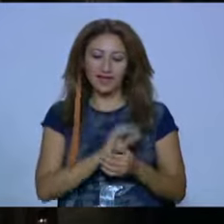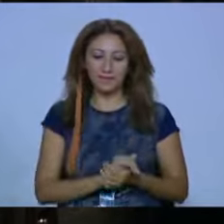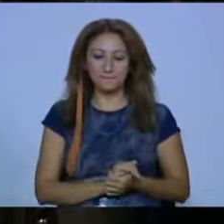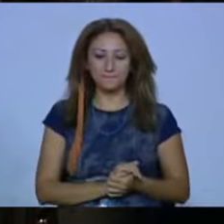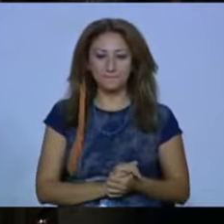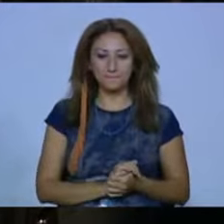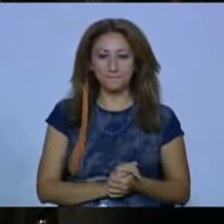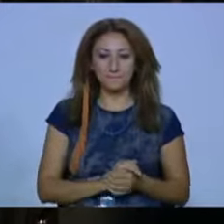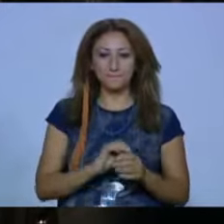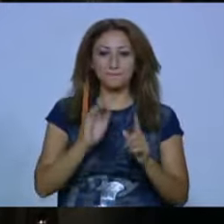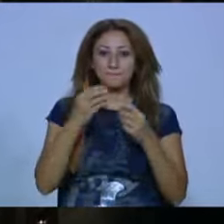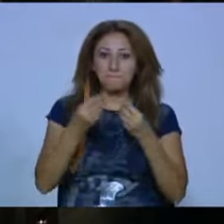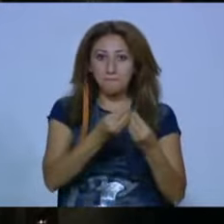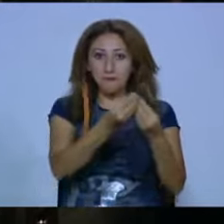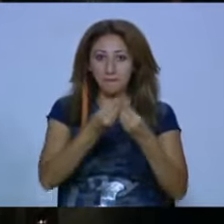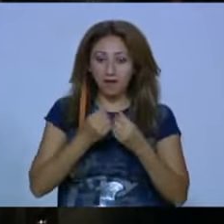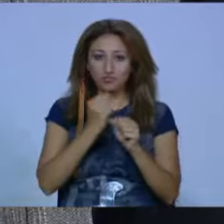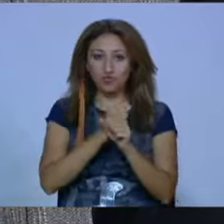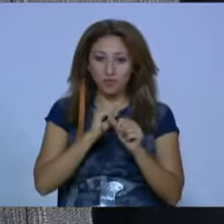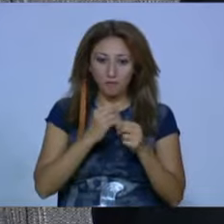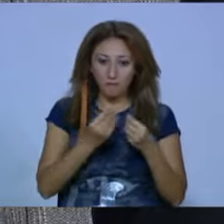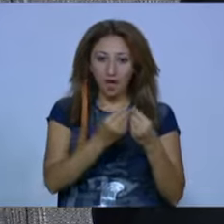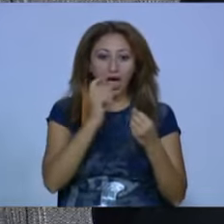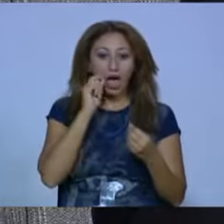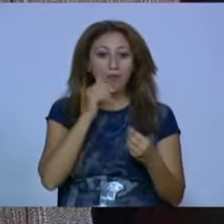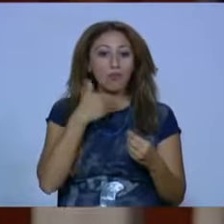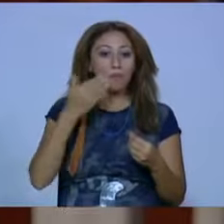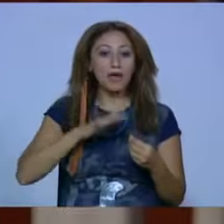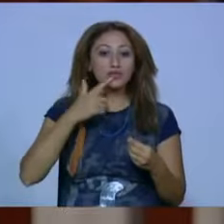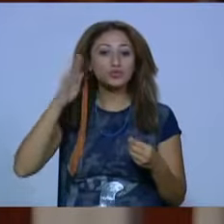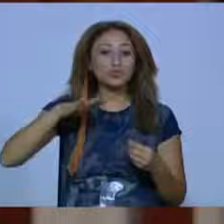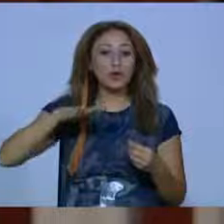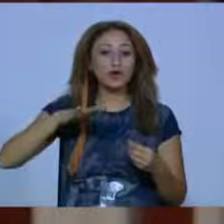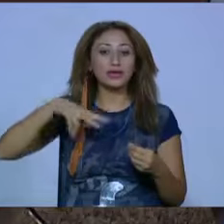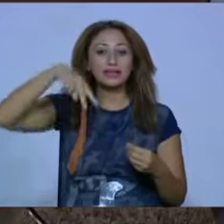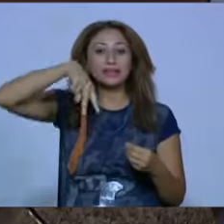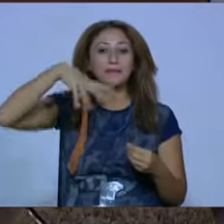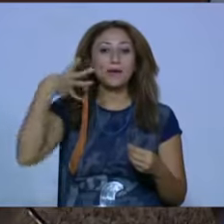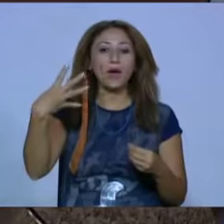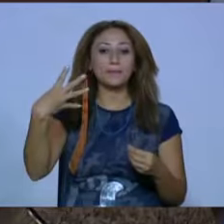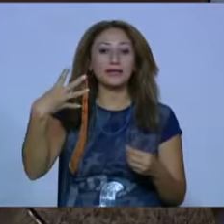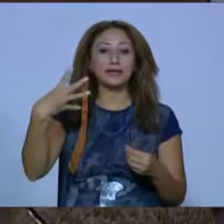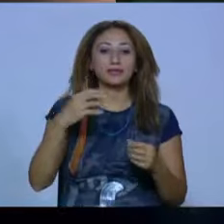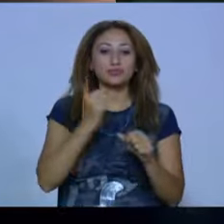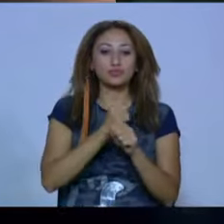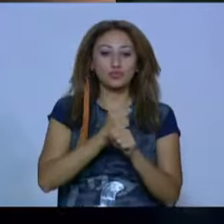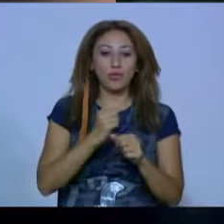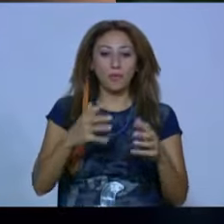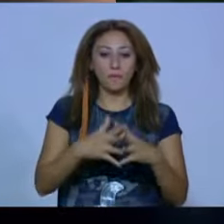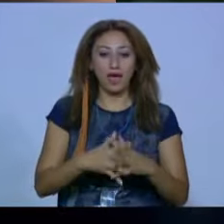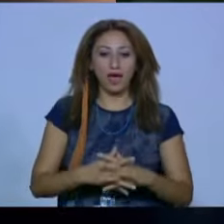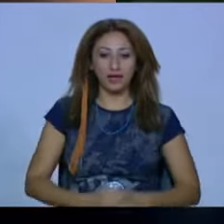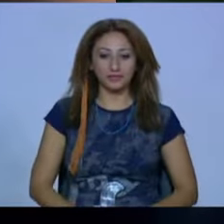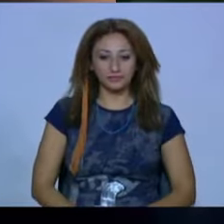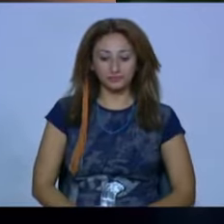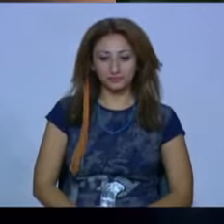مقترن بالذهاب معايا في الاستوديوهات. والوالد مات صغير. مات 49 كان بيروح معاه الاستوديوهات. اكتب يا